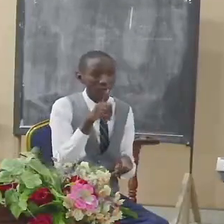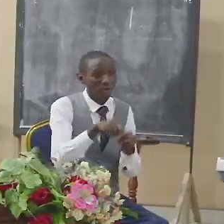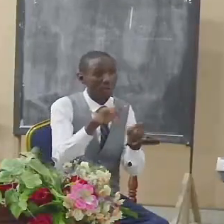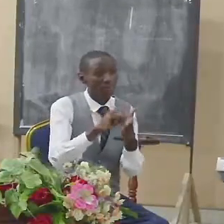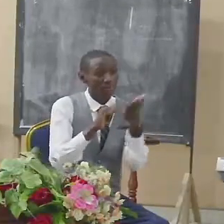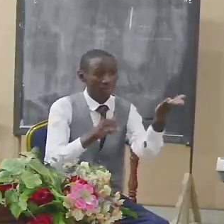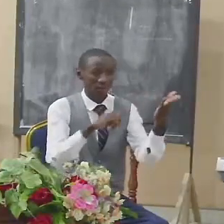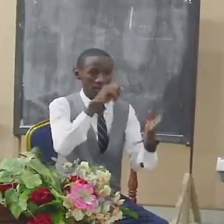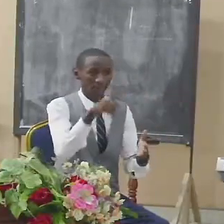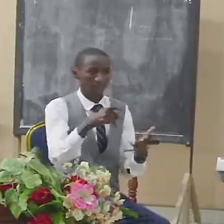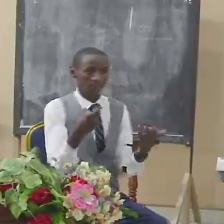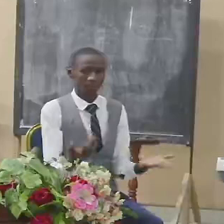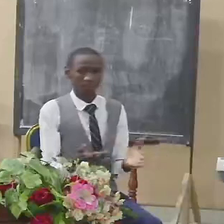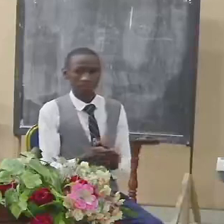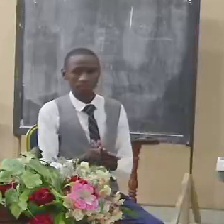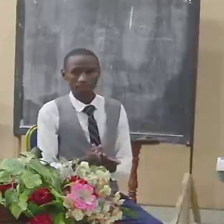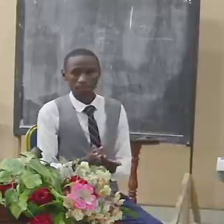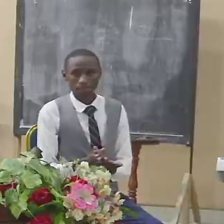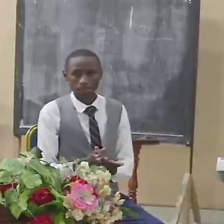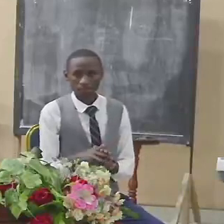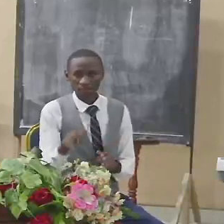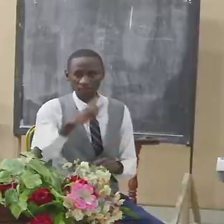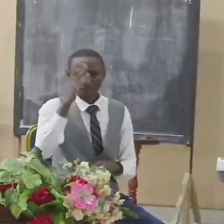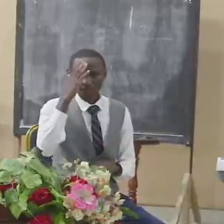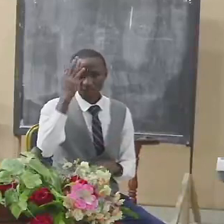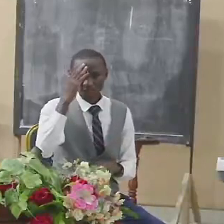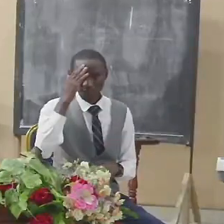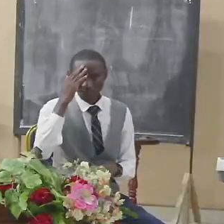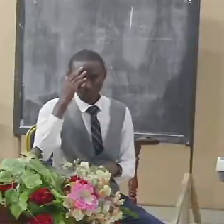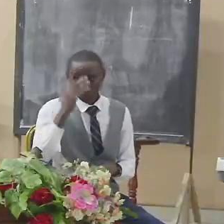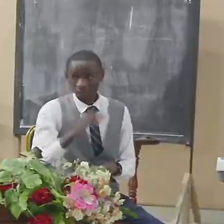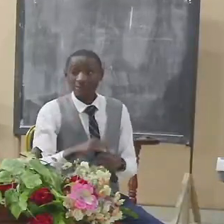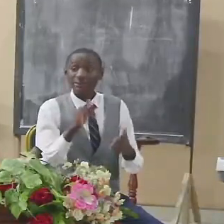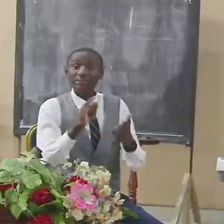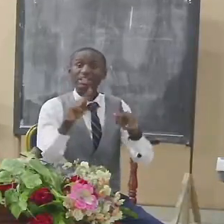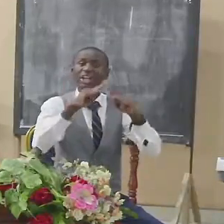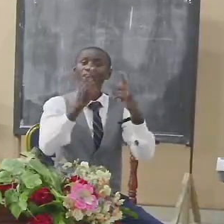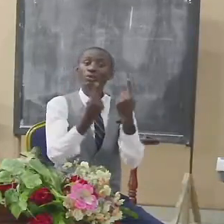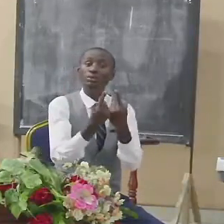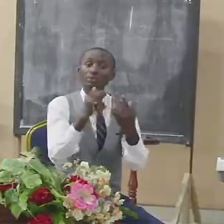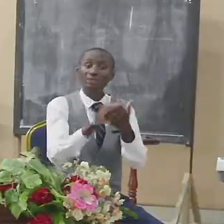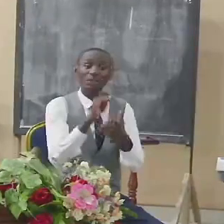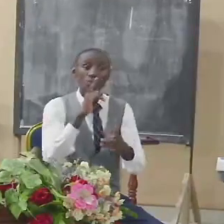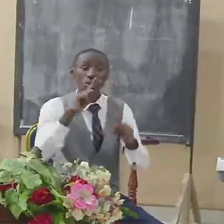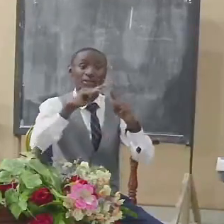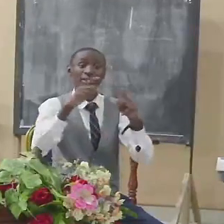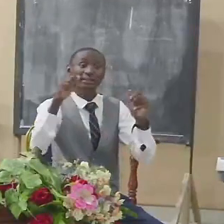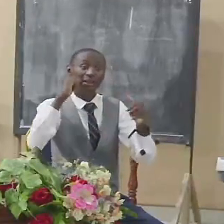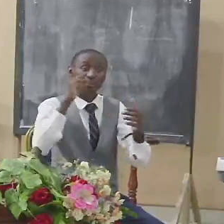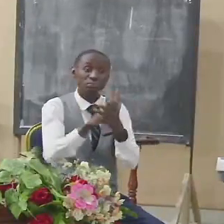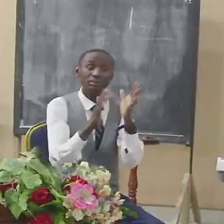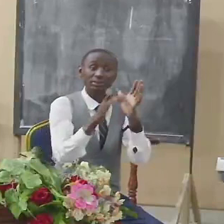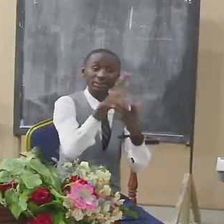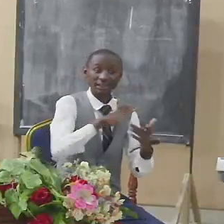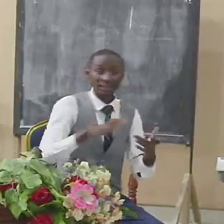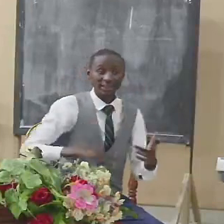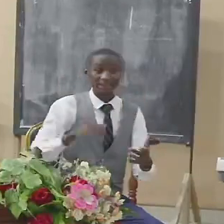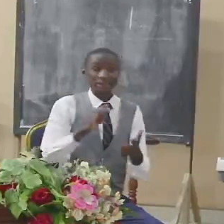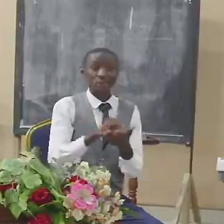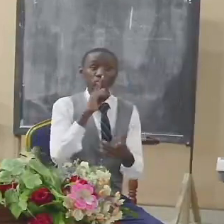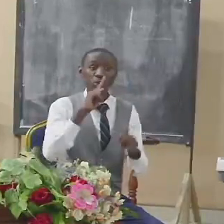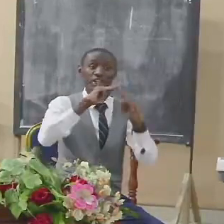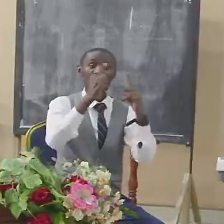Oui, vous savez, c'est le troupe de vainqueurs, non? Nous, les épouses, si c'est le troupe